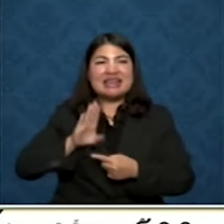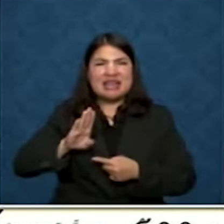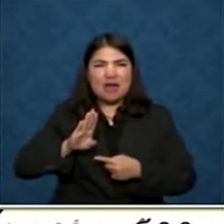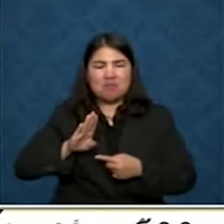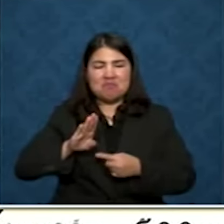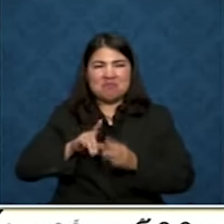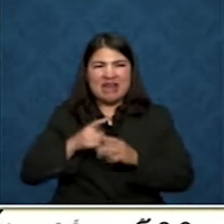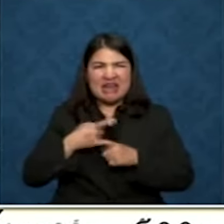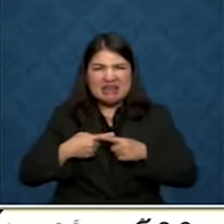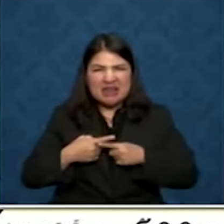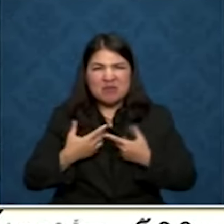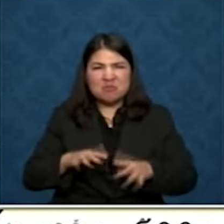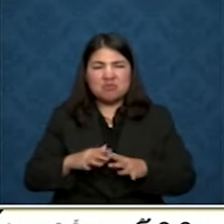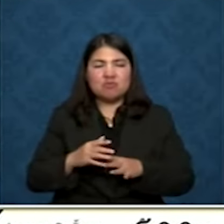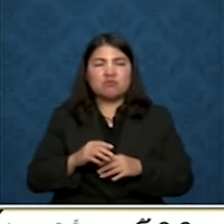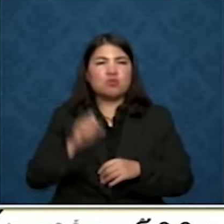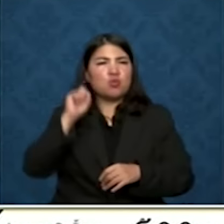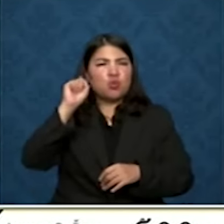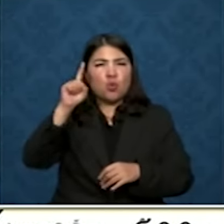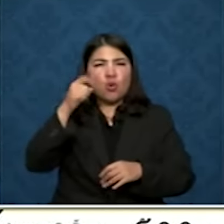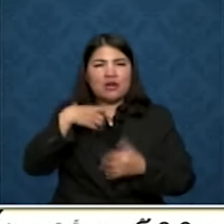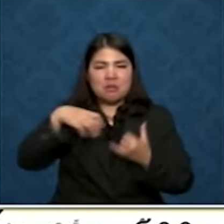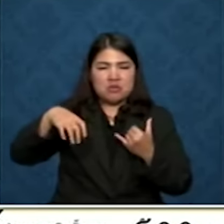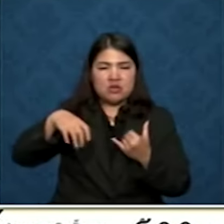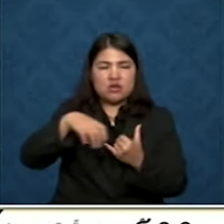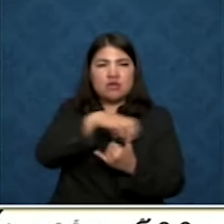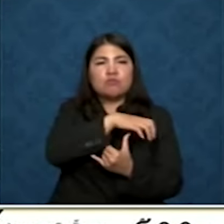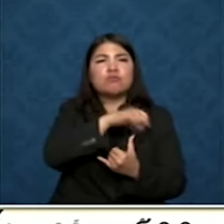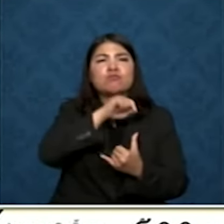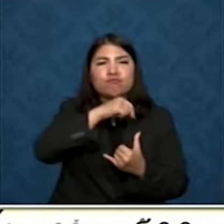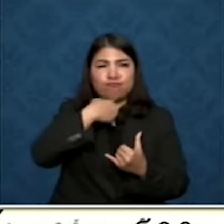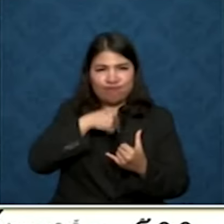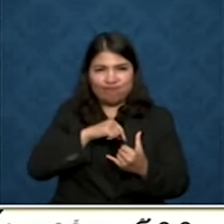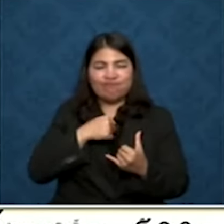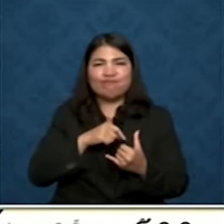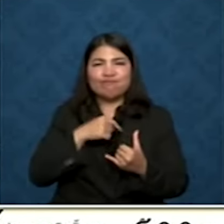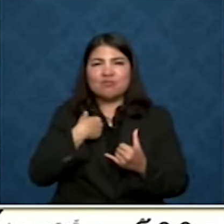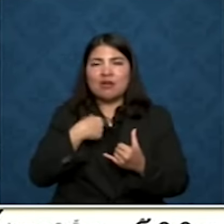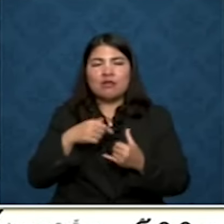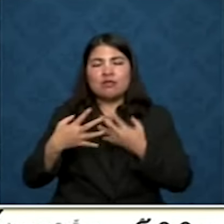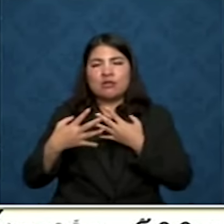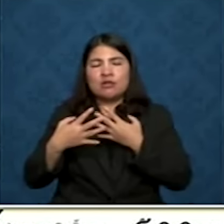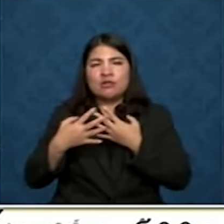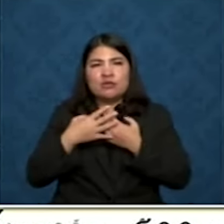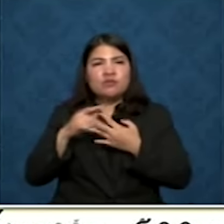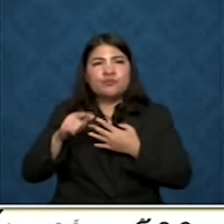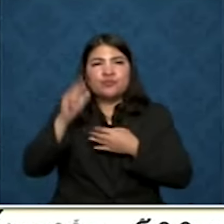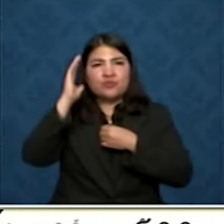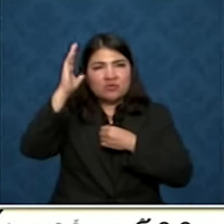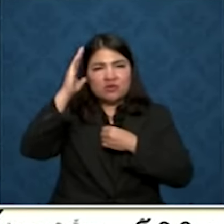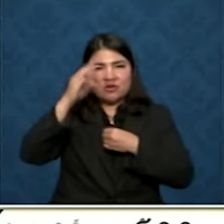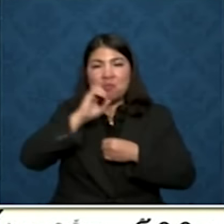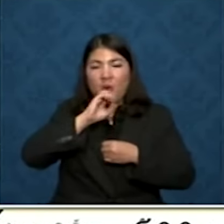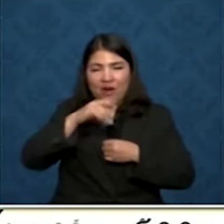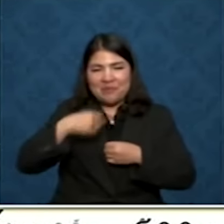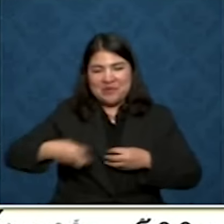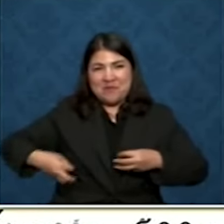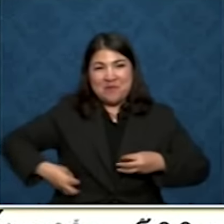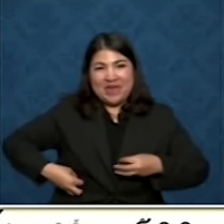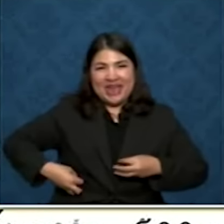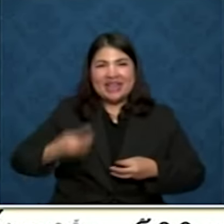เฉียบพลันทำ CTสแกนในโรงพยาบาลราชทัณฑ์ซึ่งราชทัณฑ์เป็นคนแถลงเองเจอฝี 2เม็ดนะ